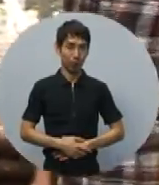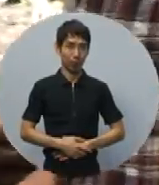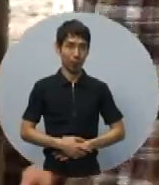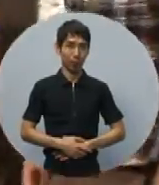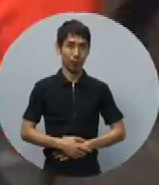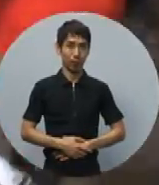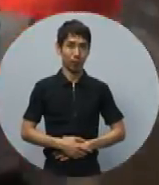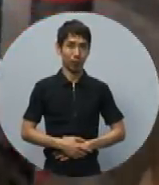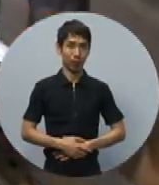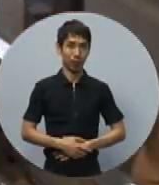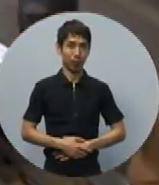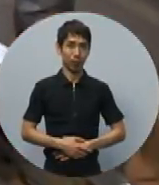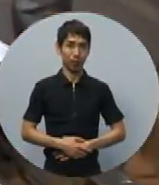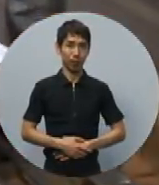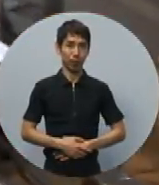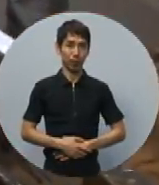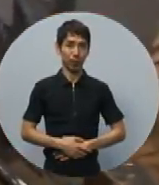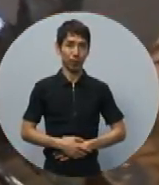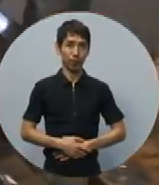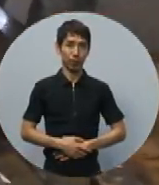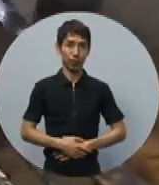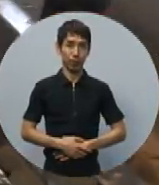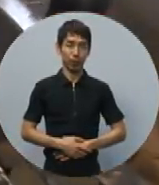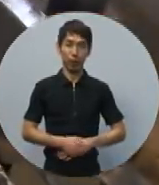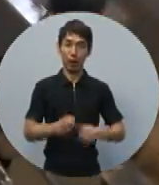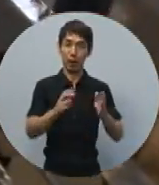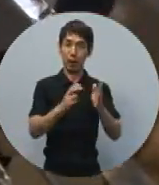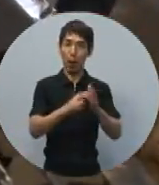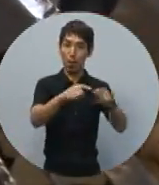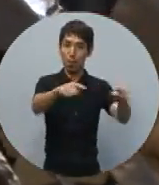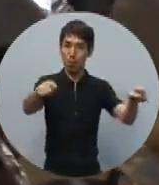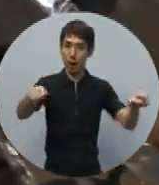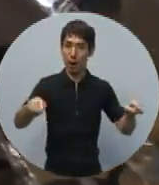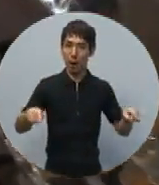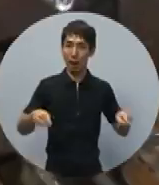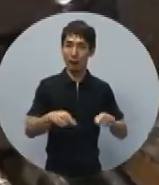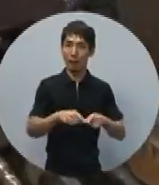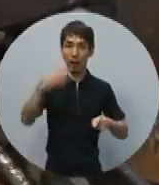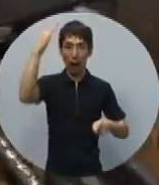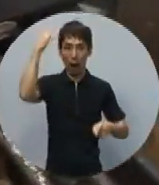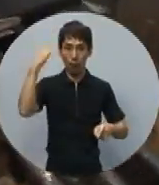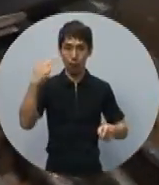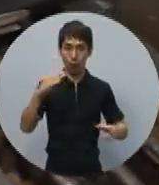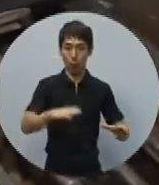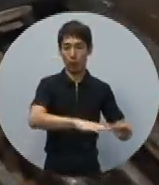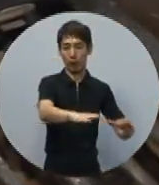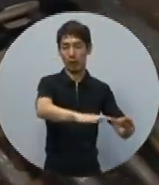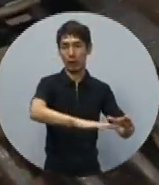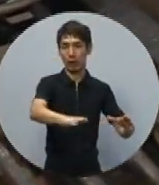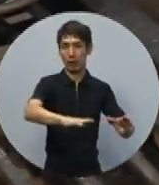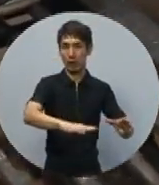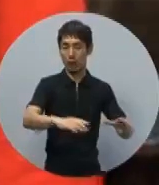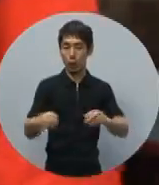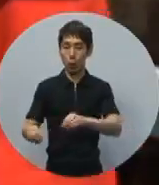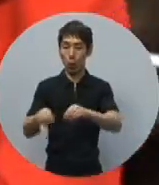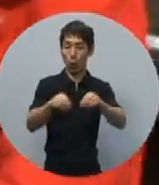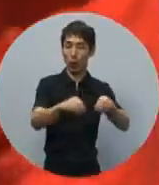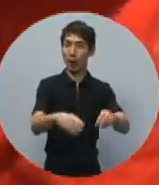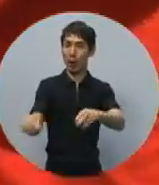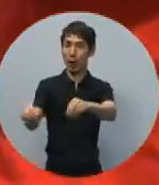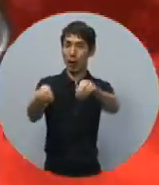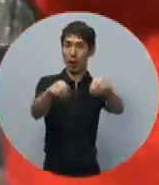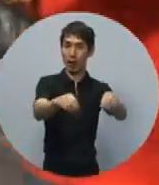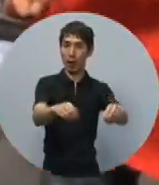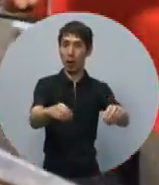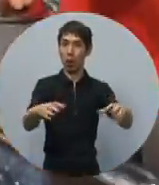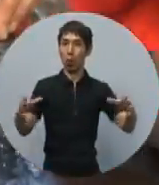せましょう。ちょっと焼き、 鉄板に油を引き、ホイルを巻いたゴーヤを乗せ、